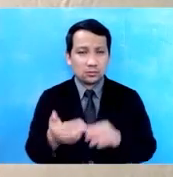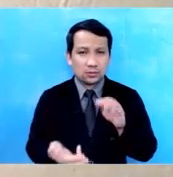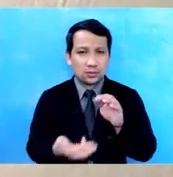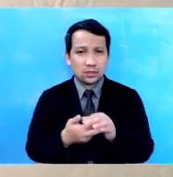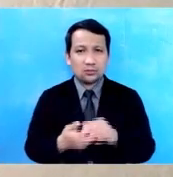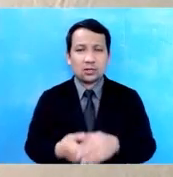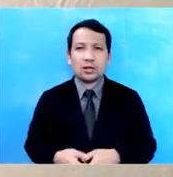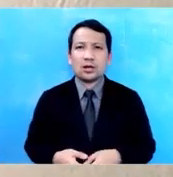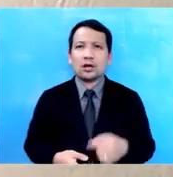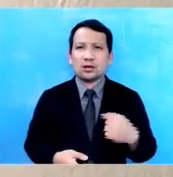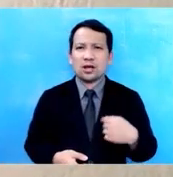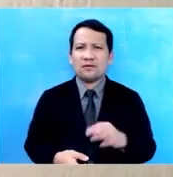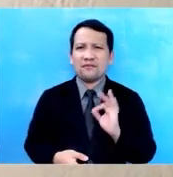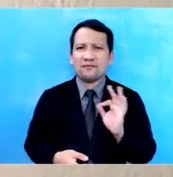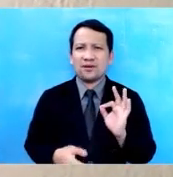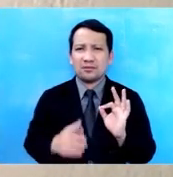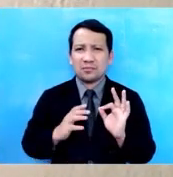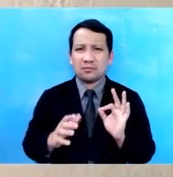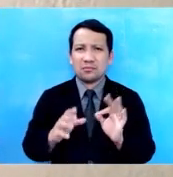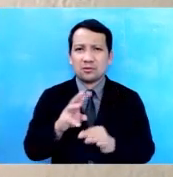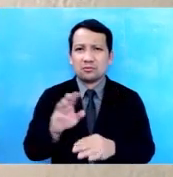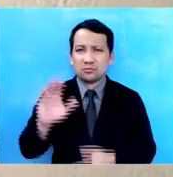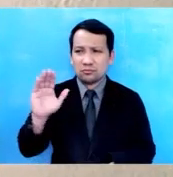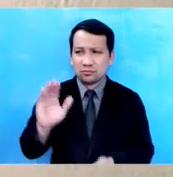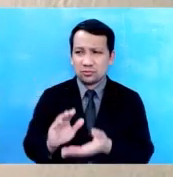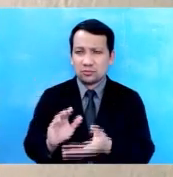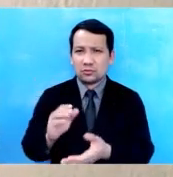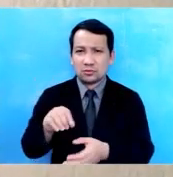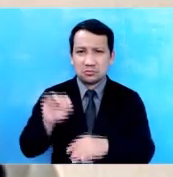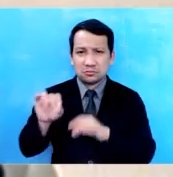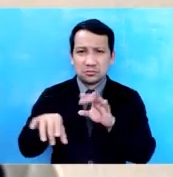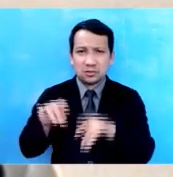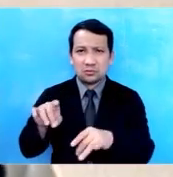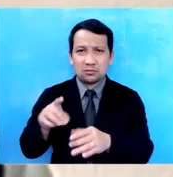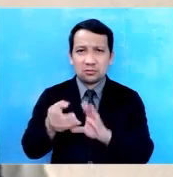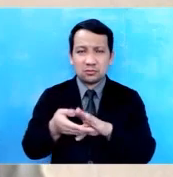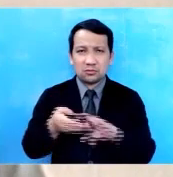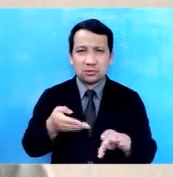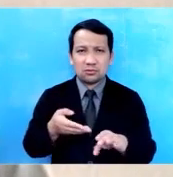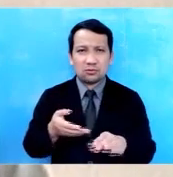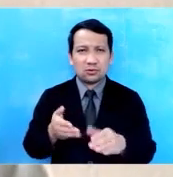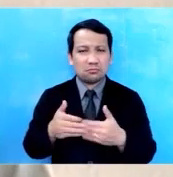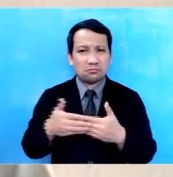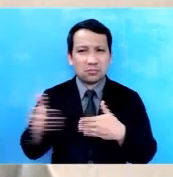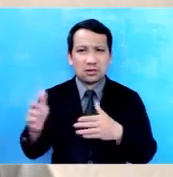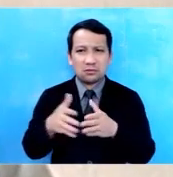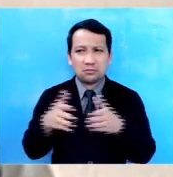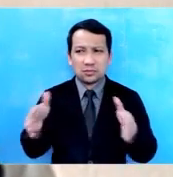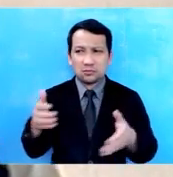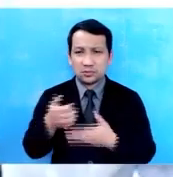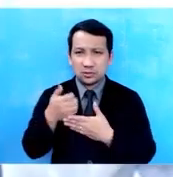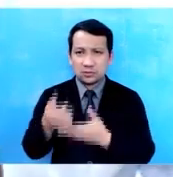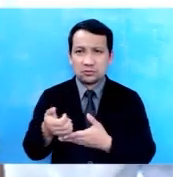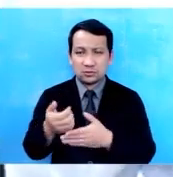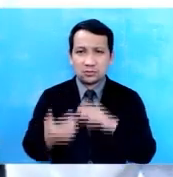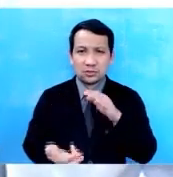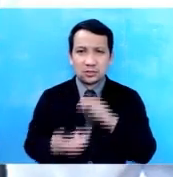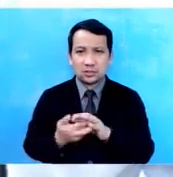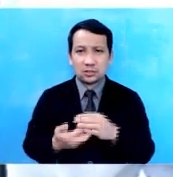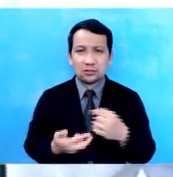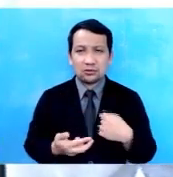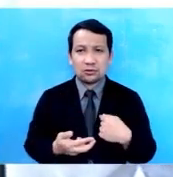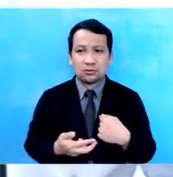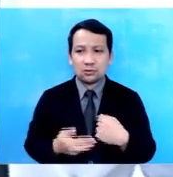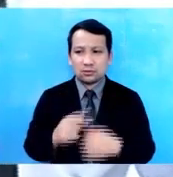Okay na rin naman yung WISP kasi mababalin din ang hulog tapos may withdraw ko pa. Malaki na rin yung itutulong yan sa pagre-retiro ko. Personal